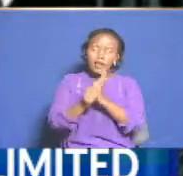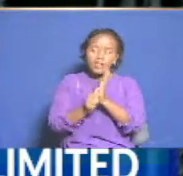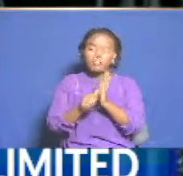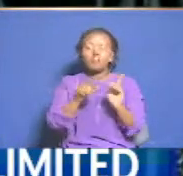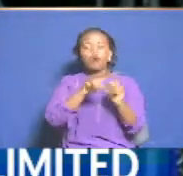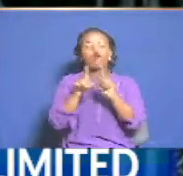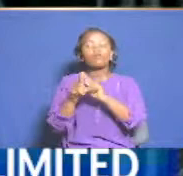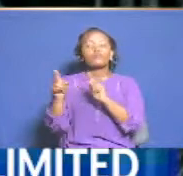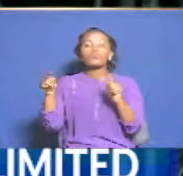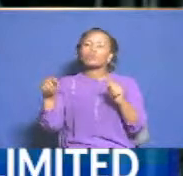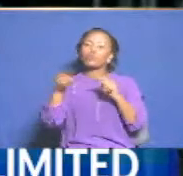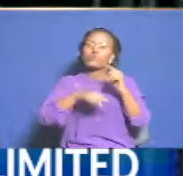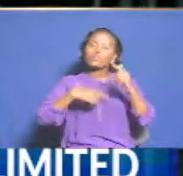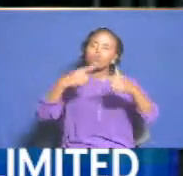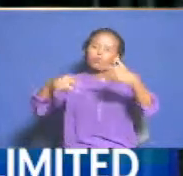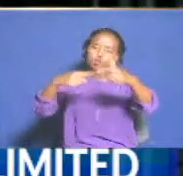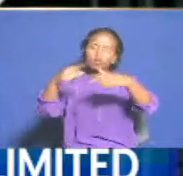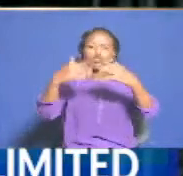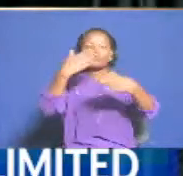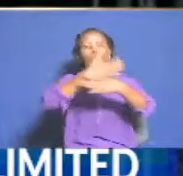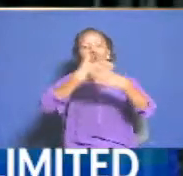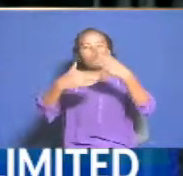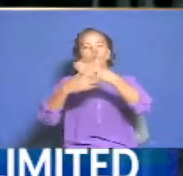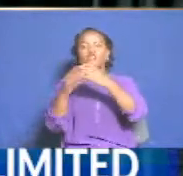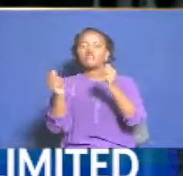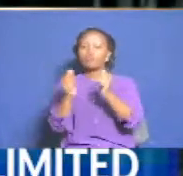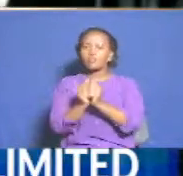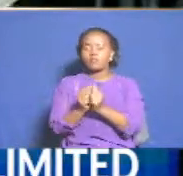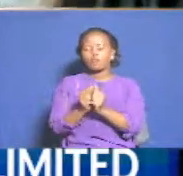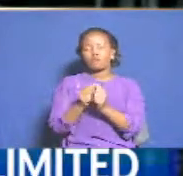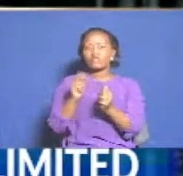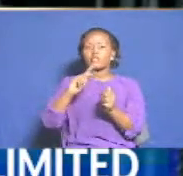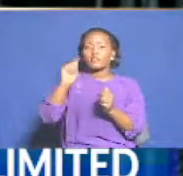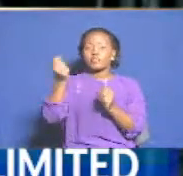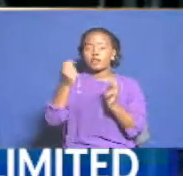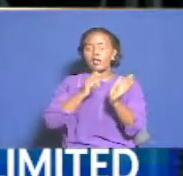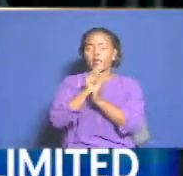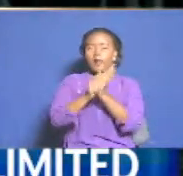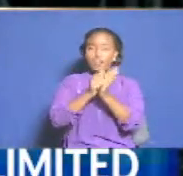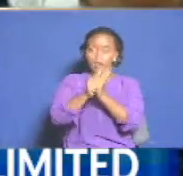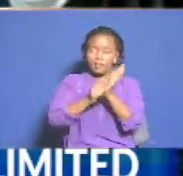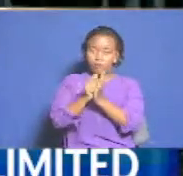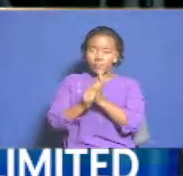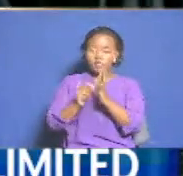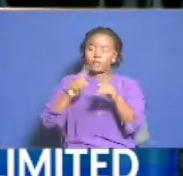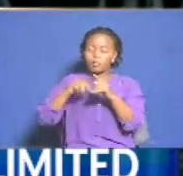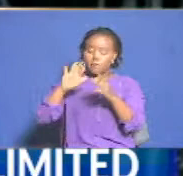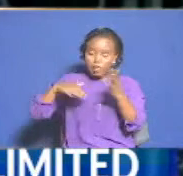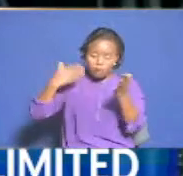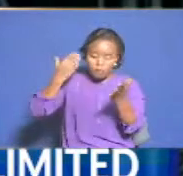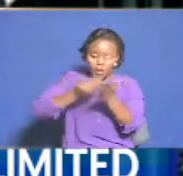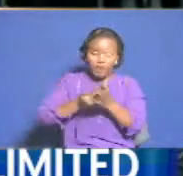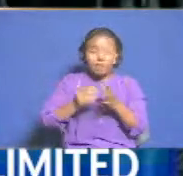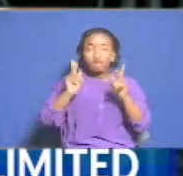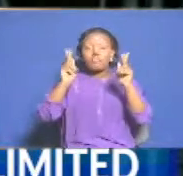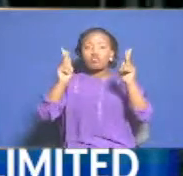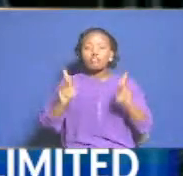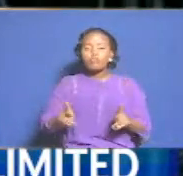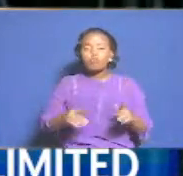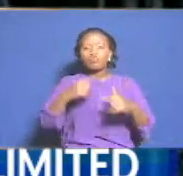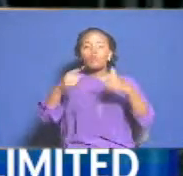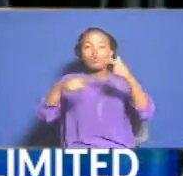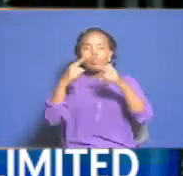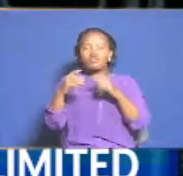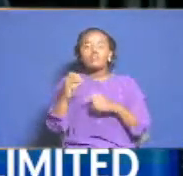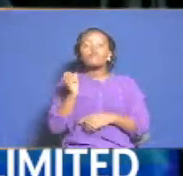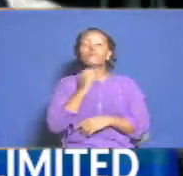huko, na tutajenga na wao, na watu ya Kenya Railways, na tukifika Kisumu, mtaendelea kupiga kelele, tutaiweka